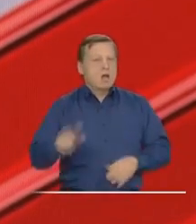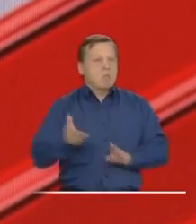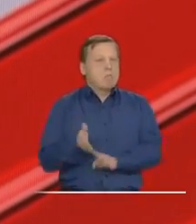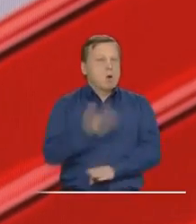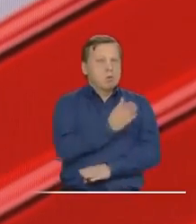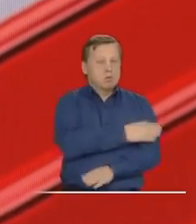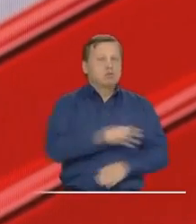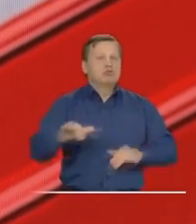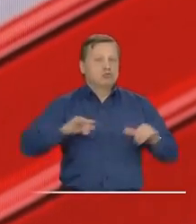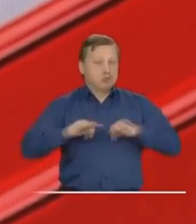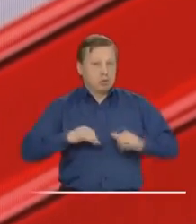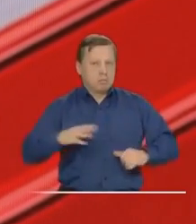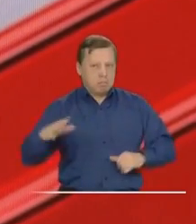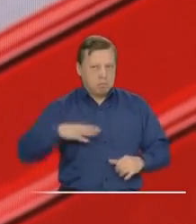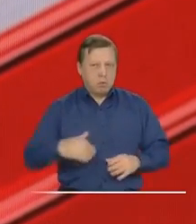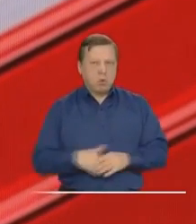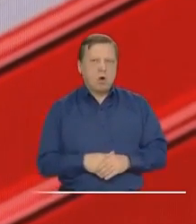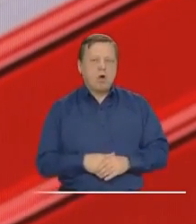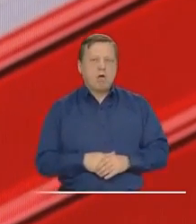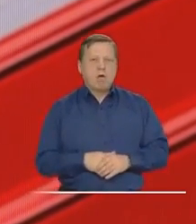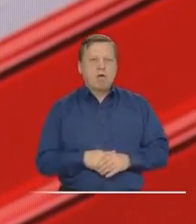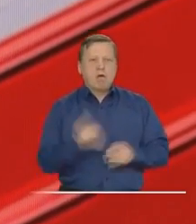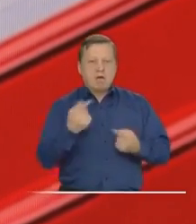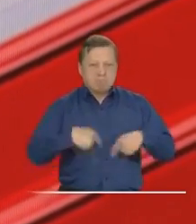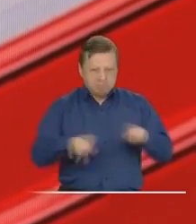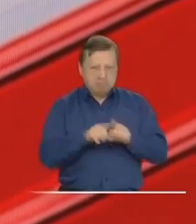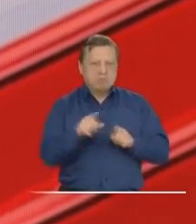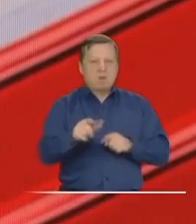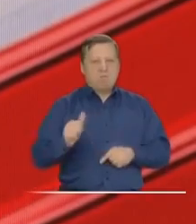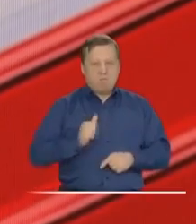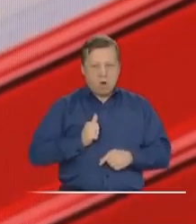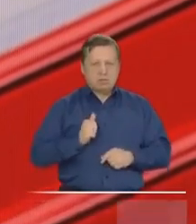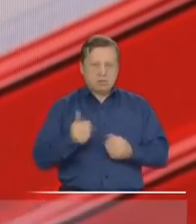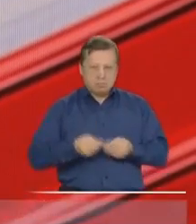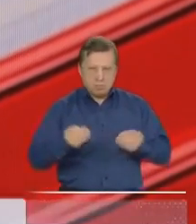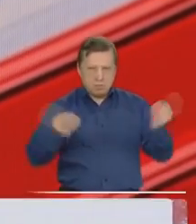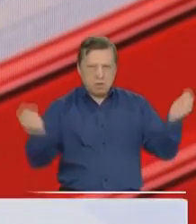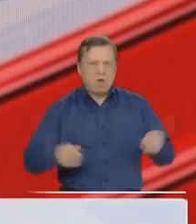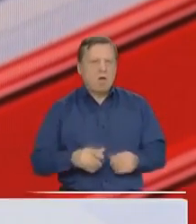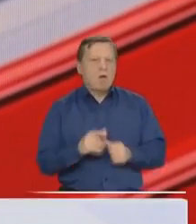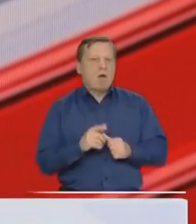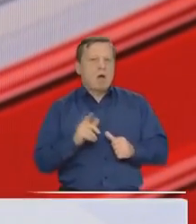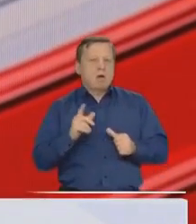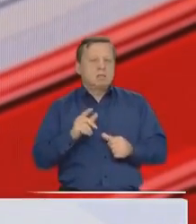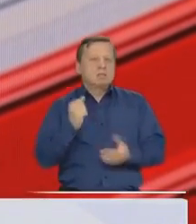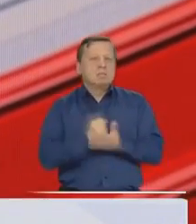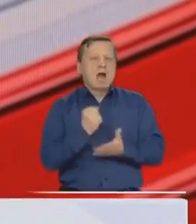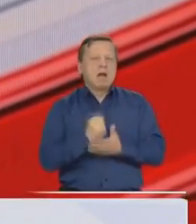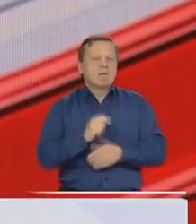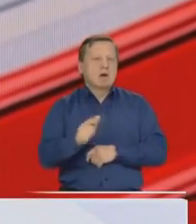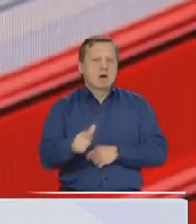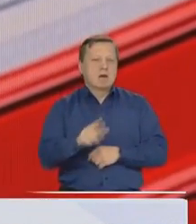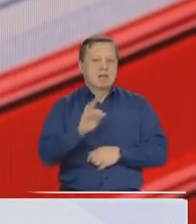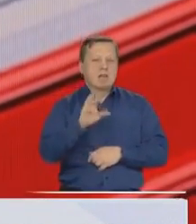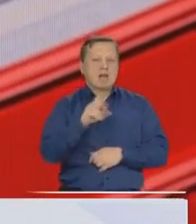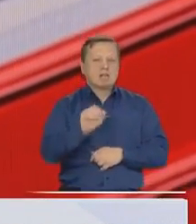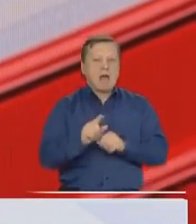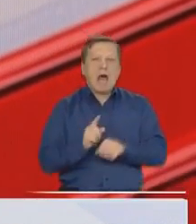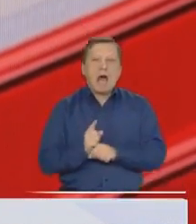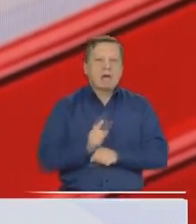budowały realizował modernizację armii nie mam rozwiązanie tej sprawy tarczy antyrakietowej